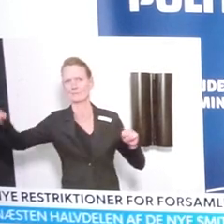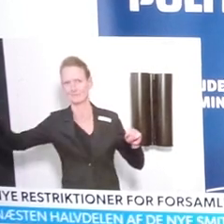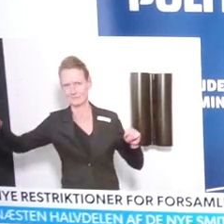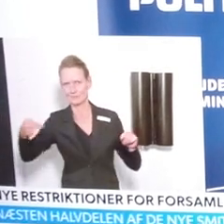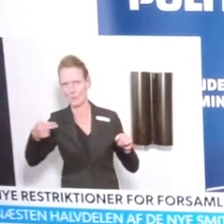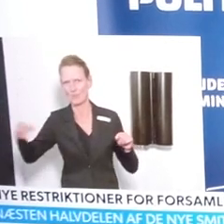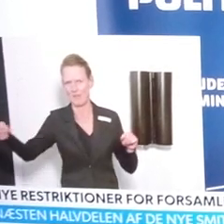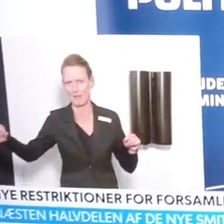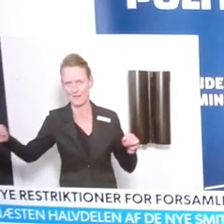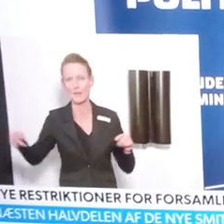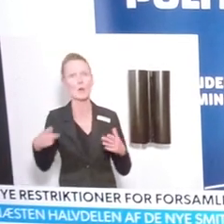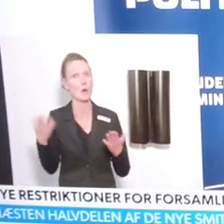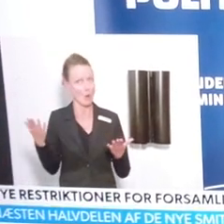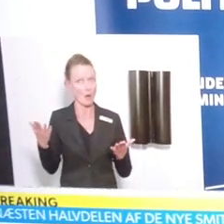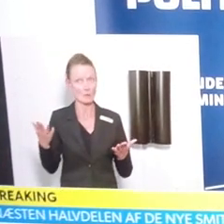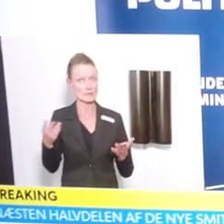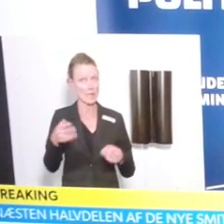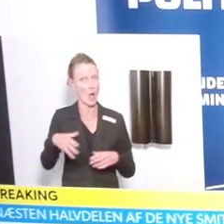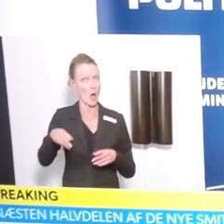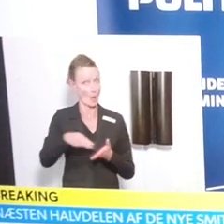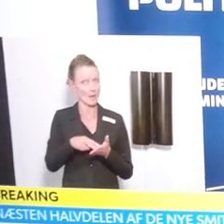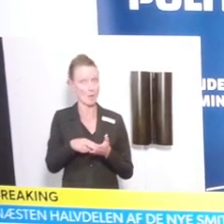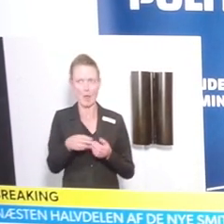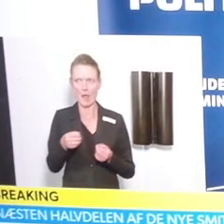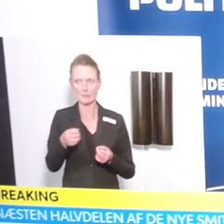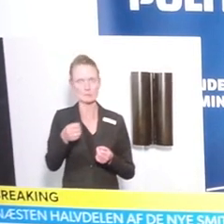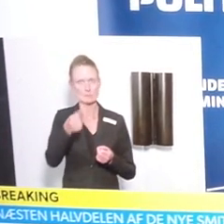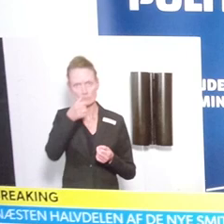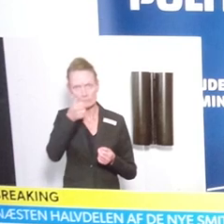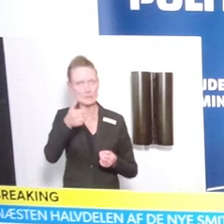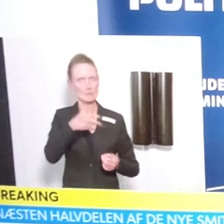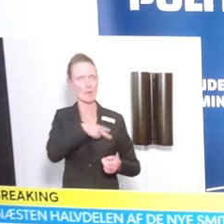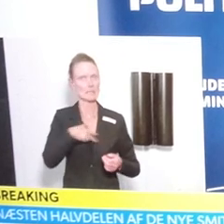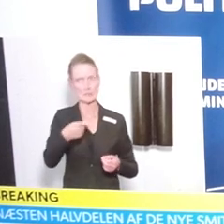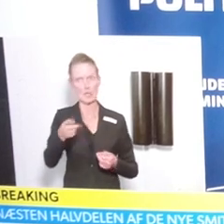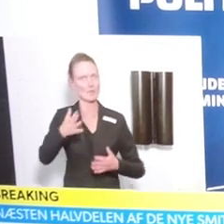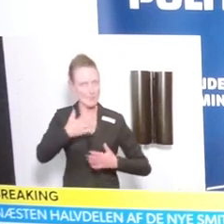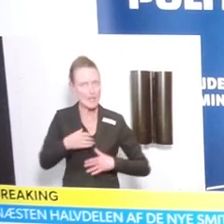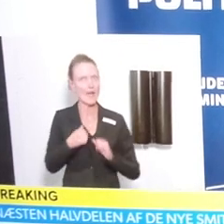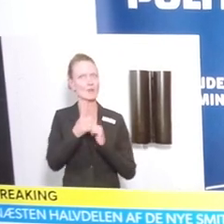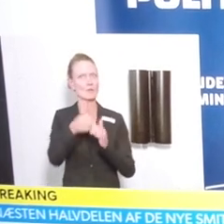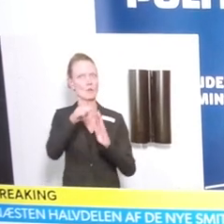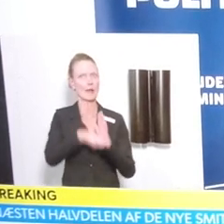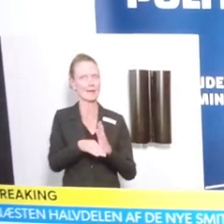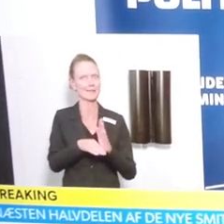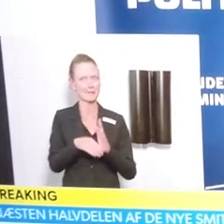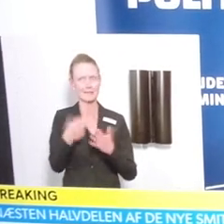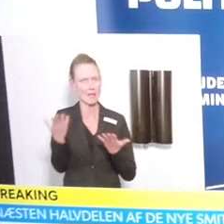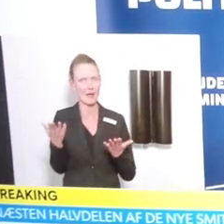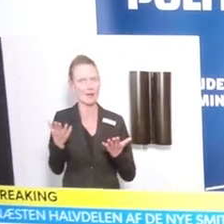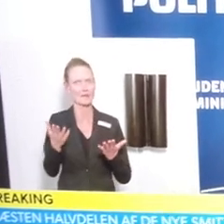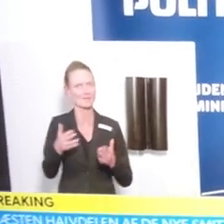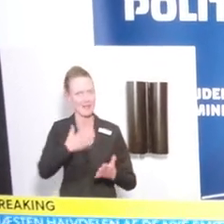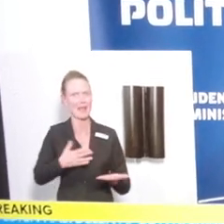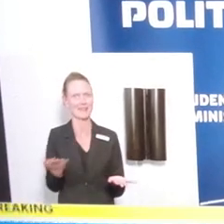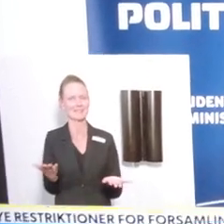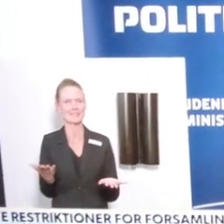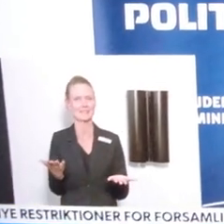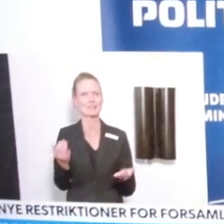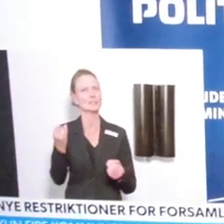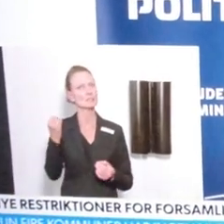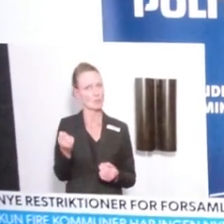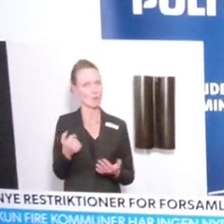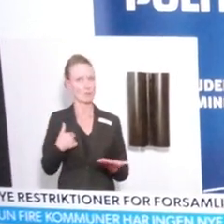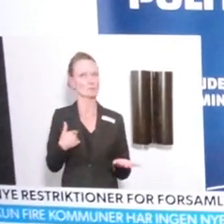vil efterleve, fordi der er jo ingen interesse i en ny nedlukning, og ingen interesse i, at smitten skal løbe løbsk i Danmark. Så jeg